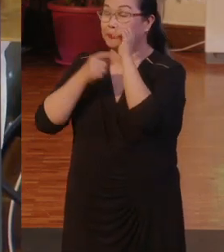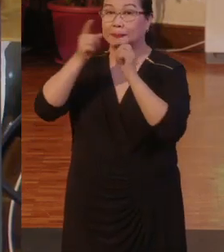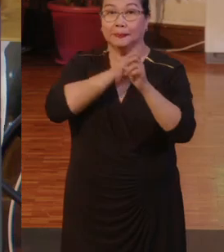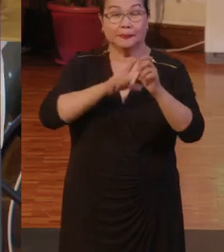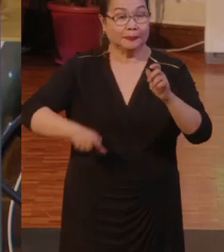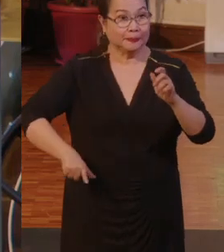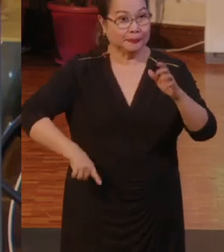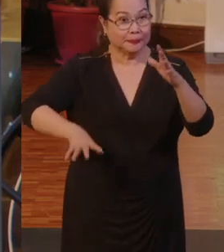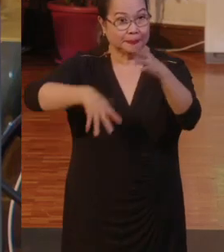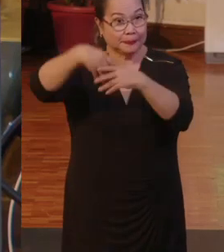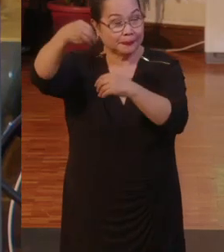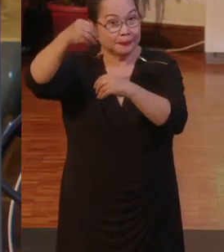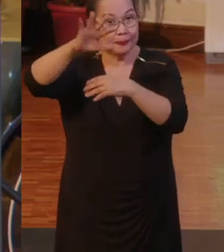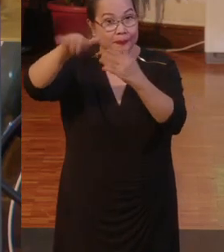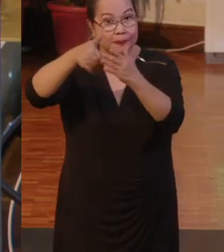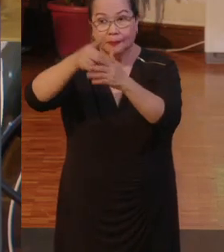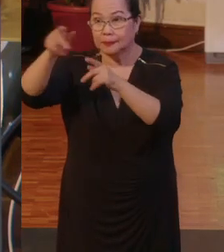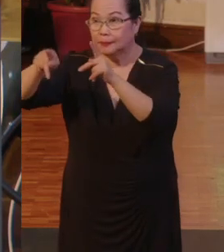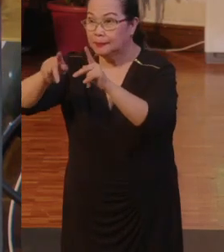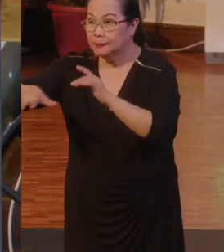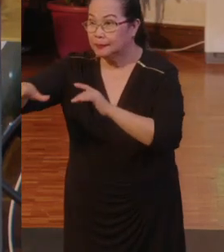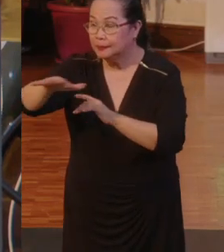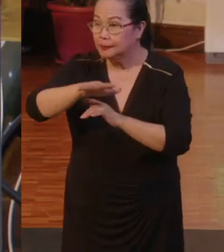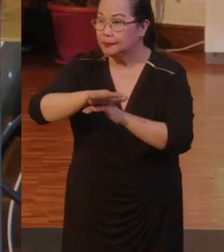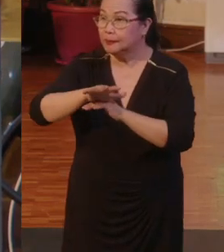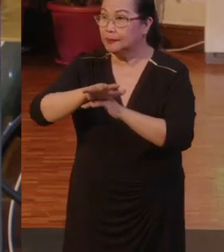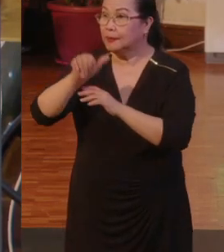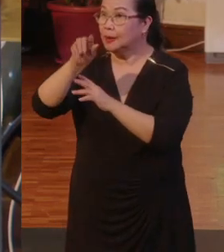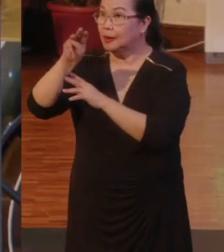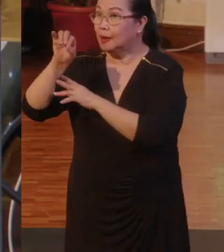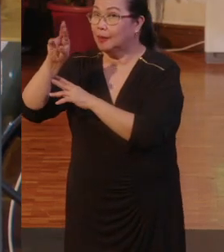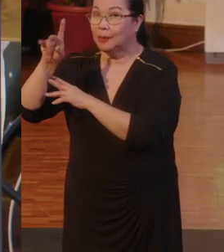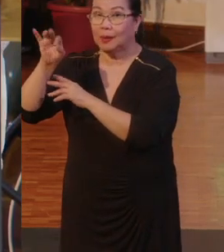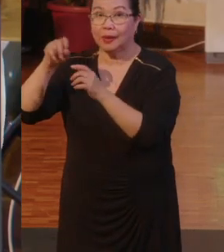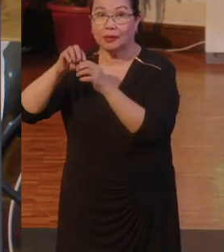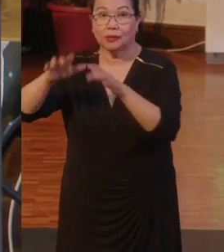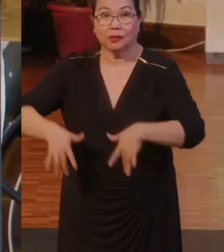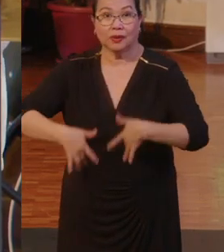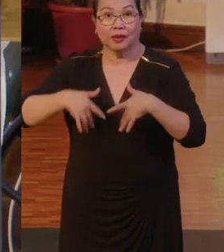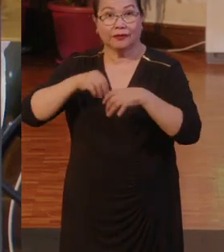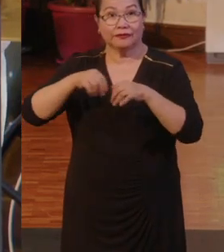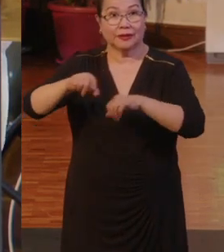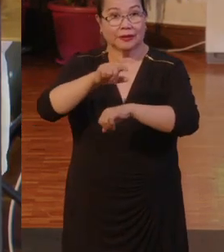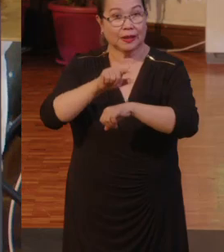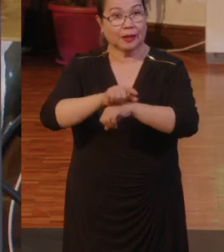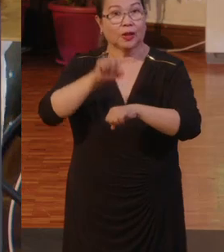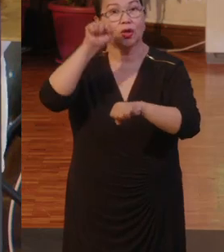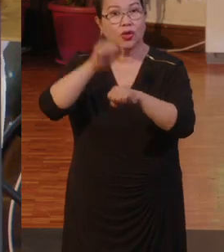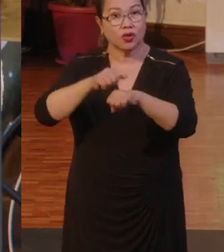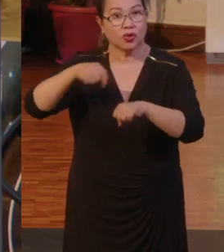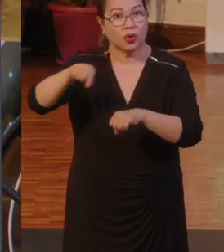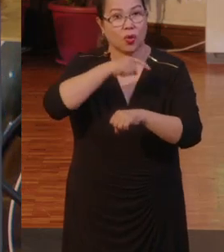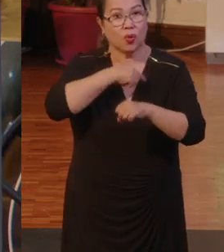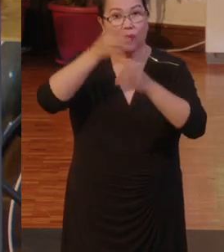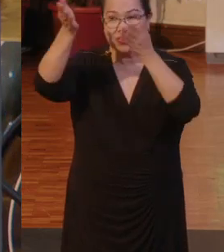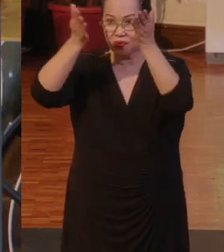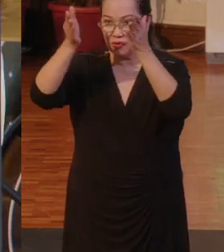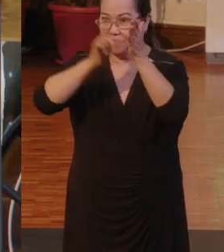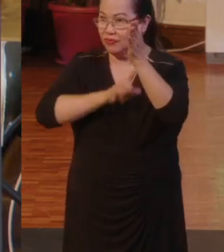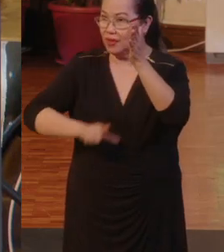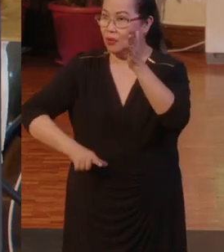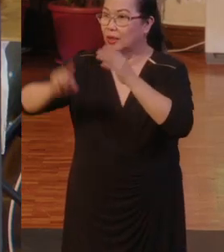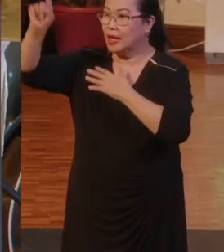sa lahat ng ating pakikibaka sa buhay na ito. Kaya sabi niya sa Ephesians 6:10, we do not war